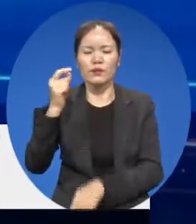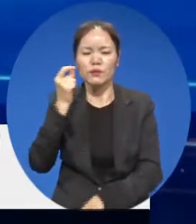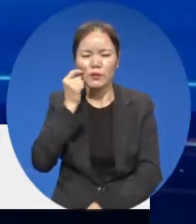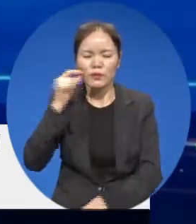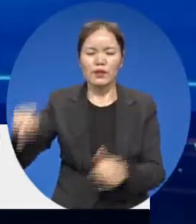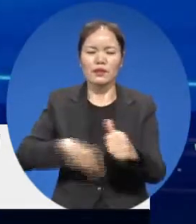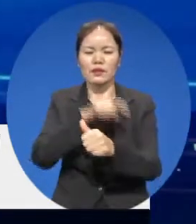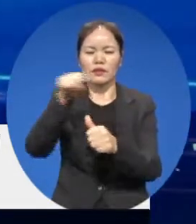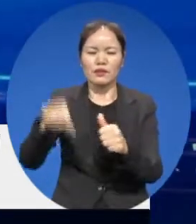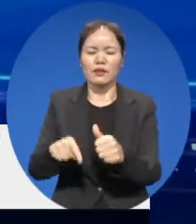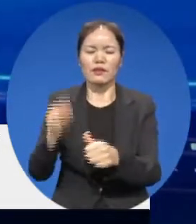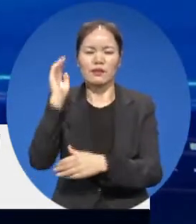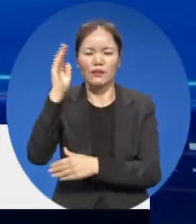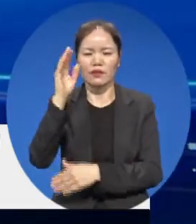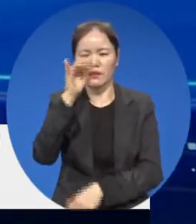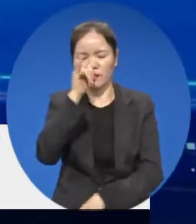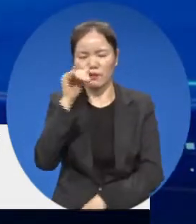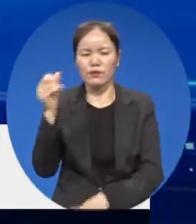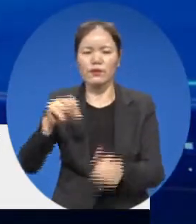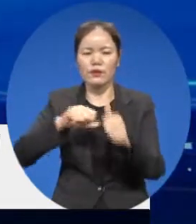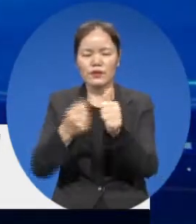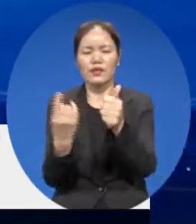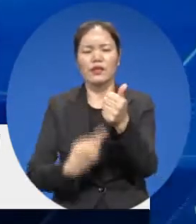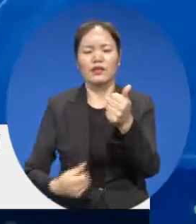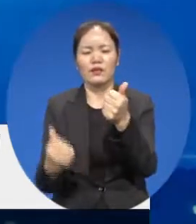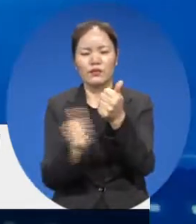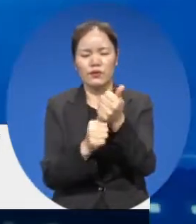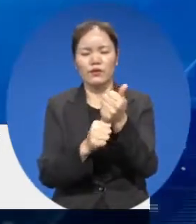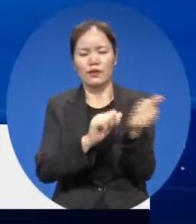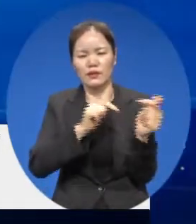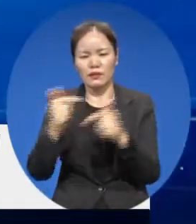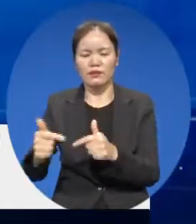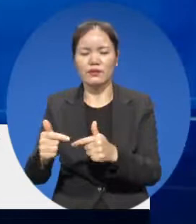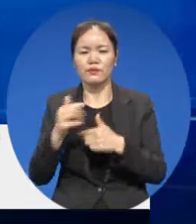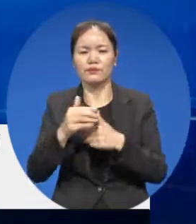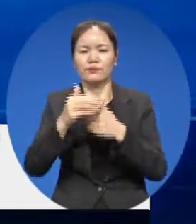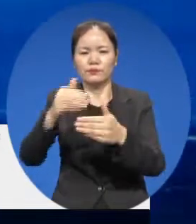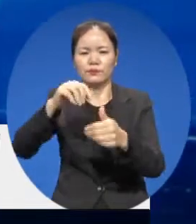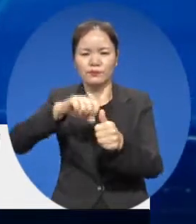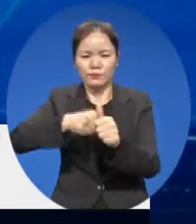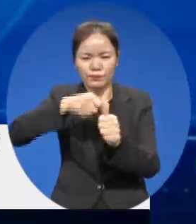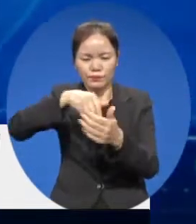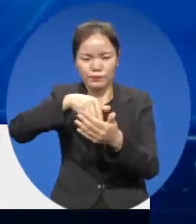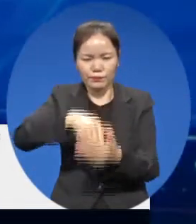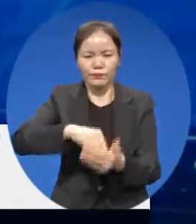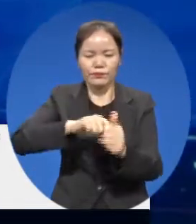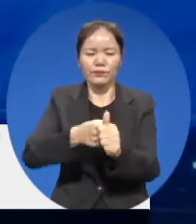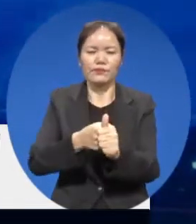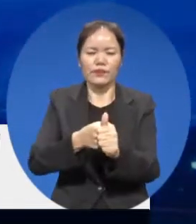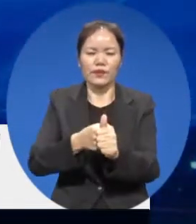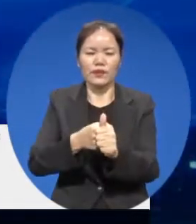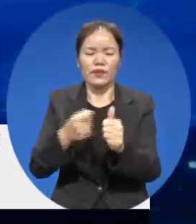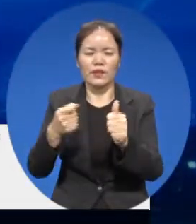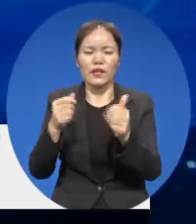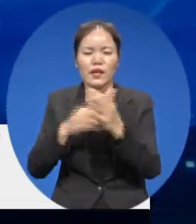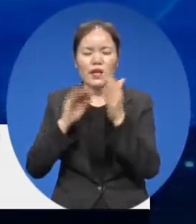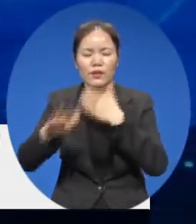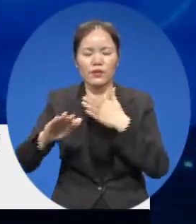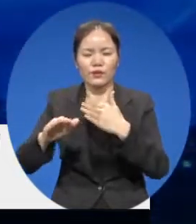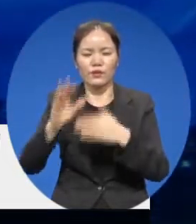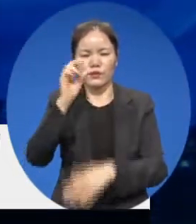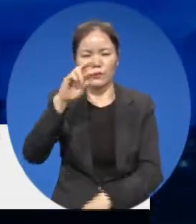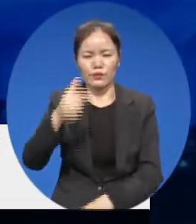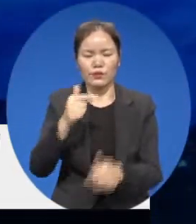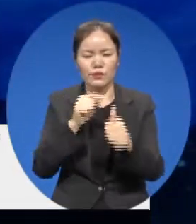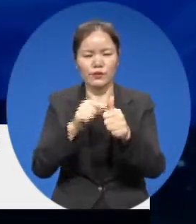라고 말씀을 해주셨고 징계위원회 등등 수준을 밟아서 중징계 내리고 그래서 윤 총장 해임 하고 이후 충의 장관도